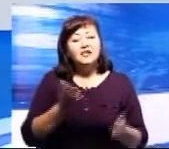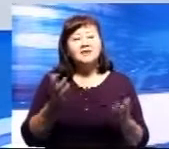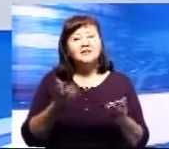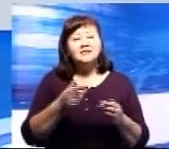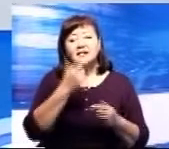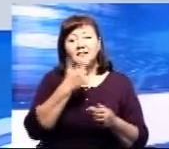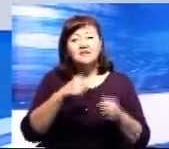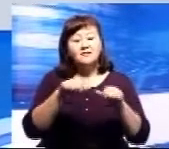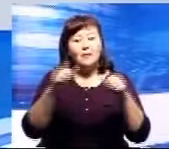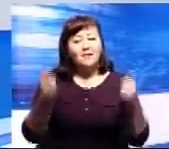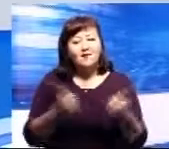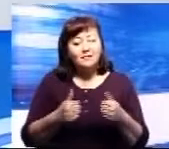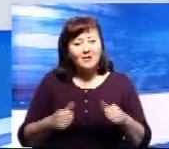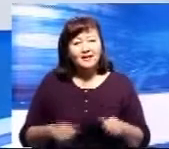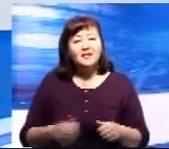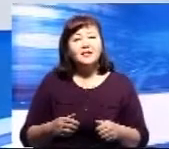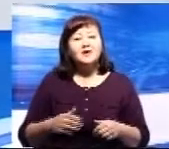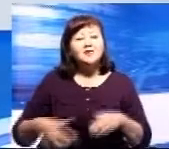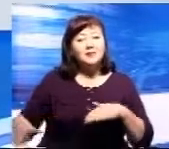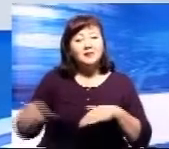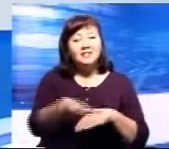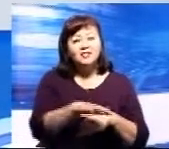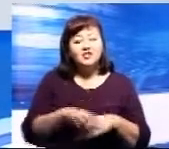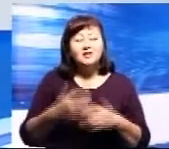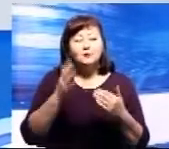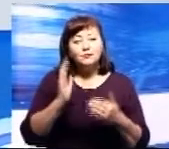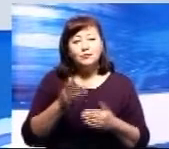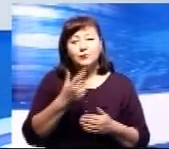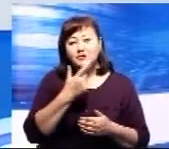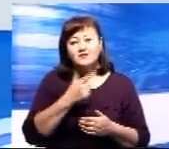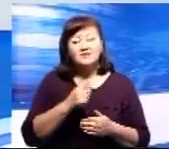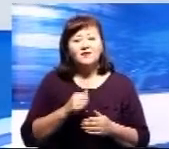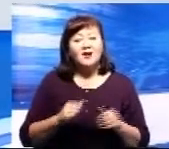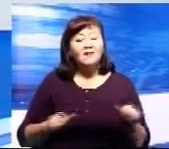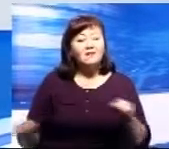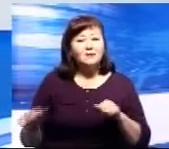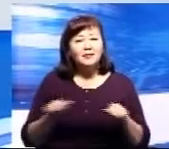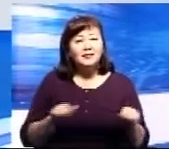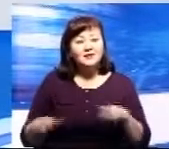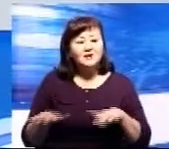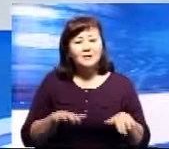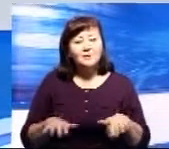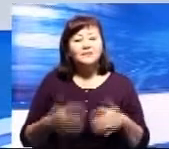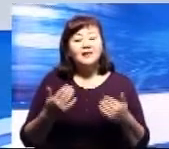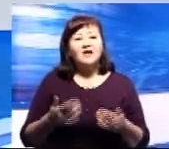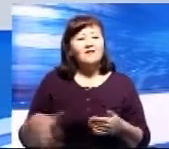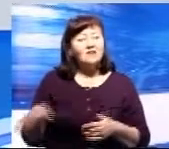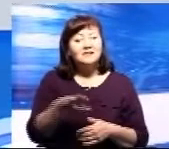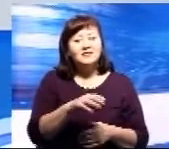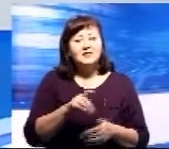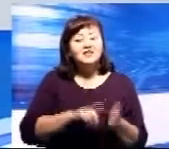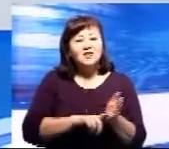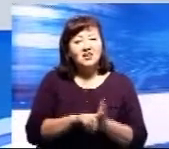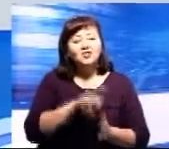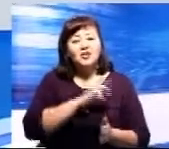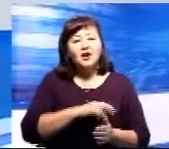других мест отдыха горожан, Семей намерены привести в порядок и дворы жилых домов. Работы в этом направлении уже начаты. В 7 точках города